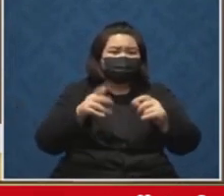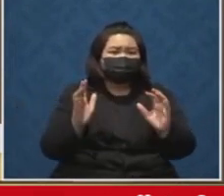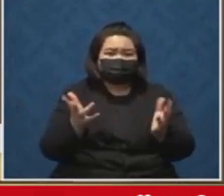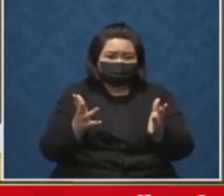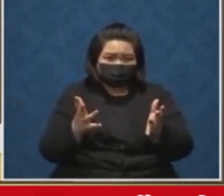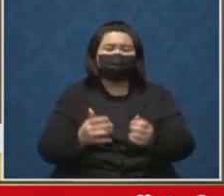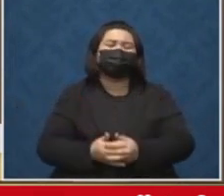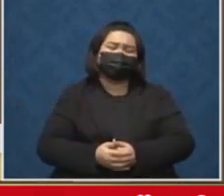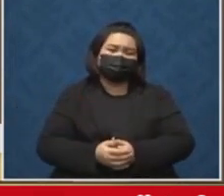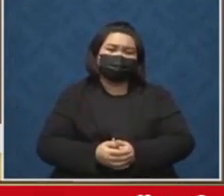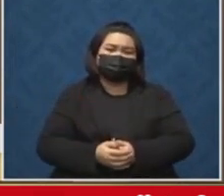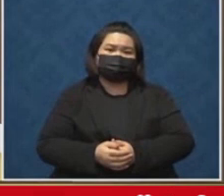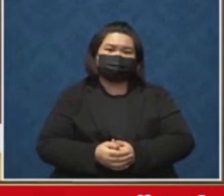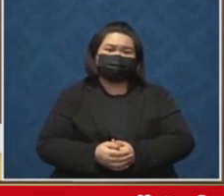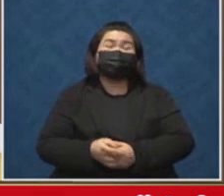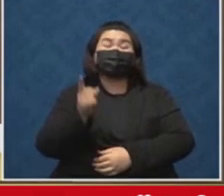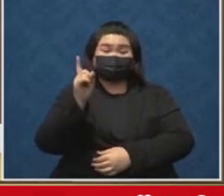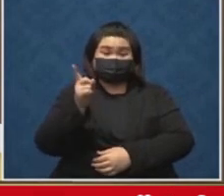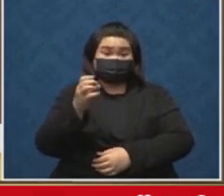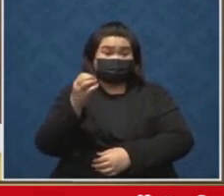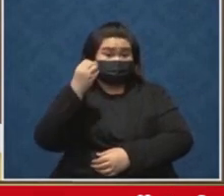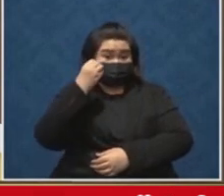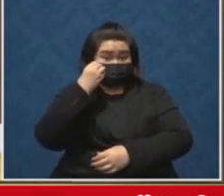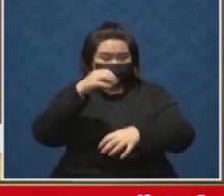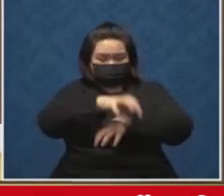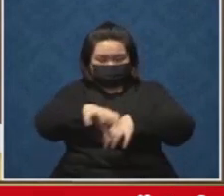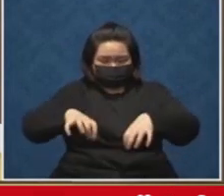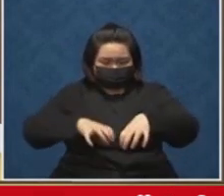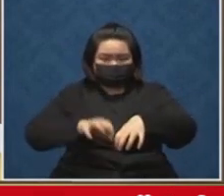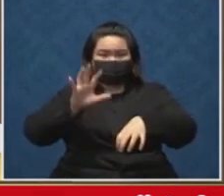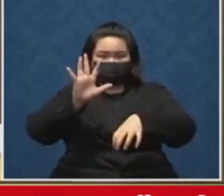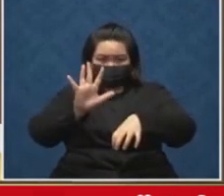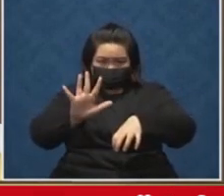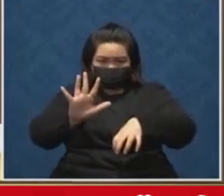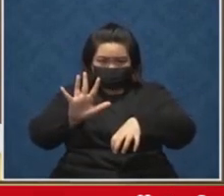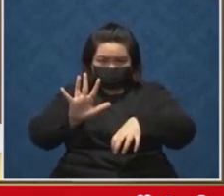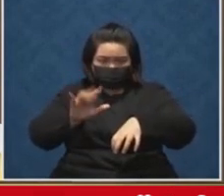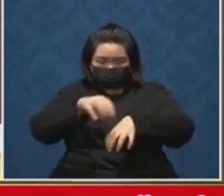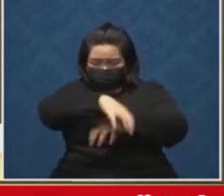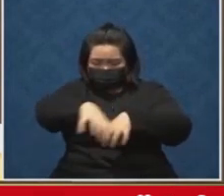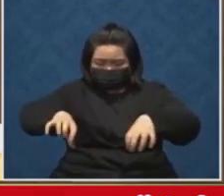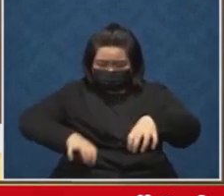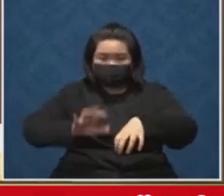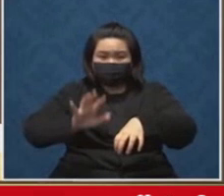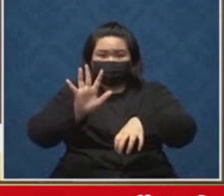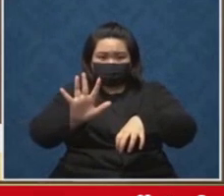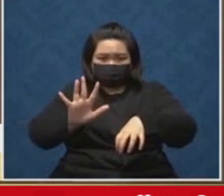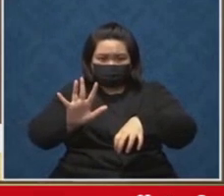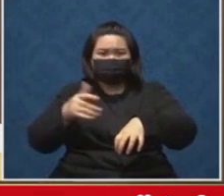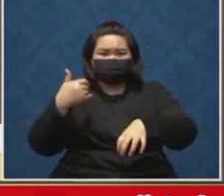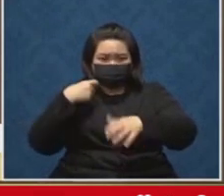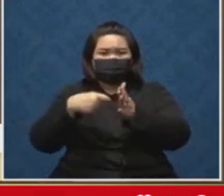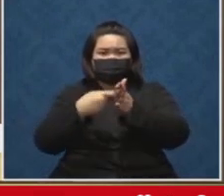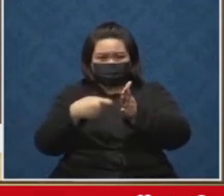บ้านดีละไม้เนี่ยเป็นหมู่บ้าน5หมู่บ้านแล้วตอนนี้แยกนี่เหตุผลนะท่านประ